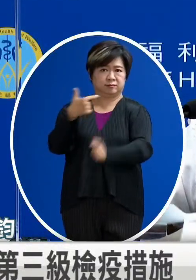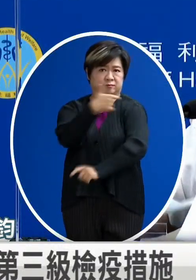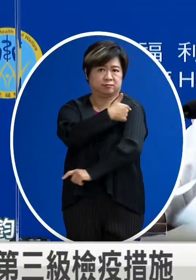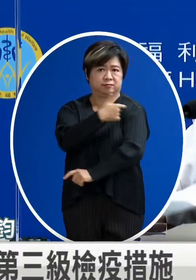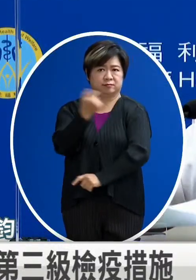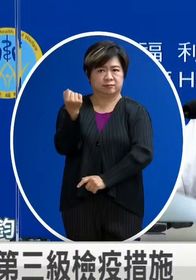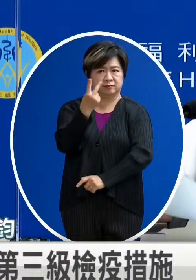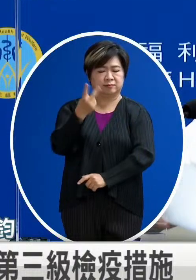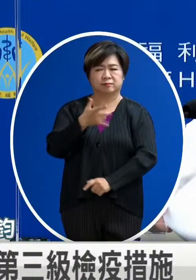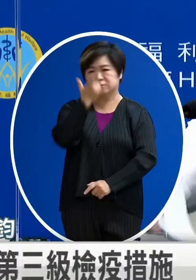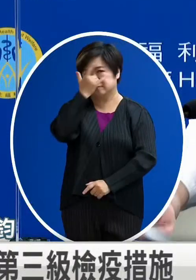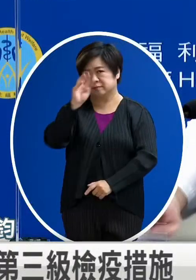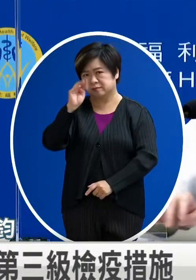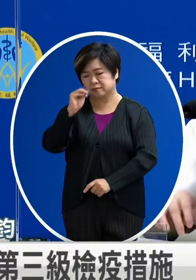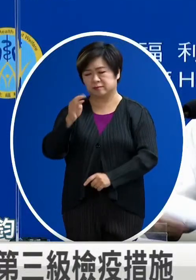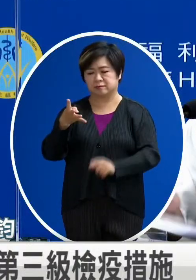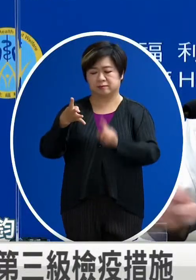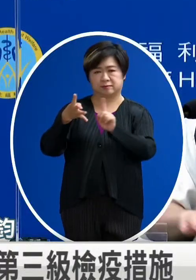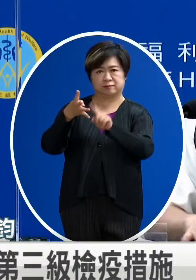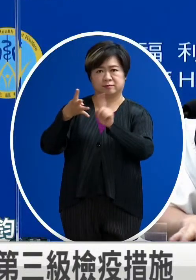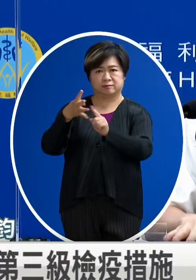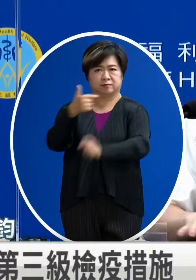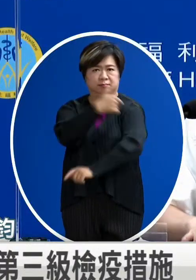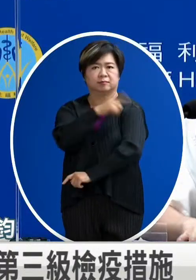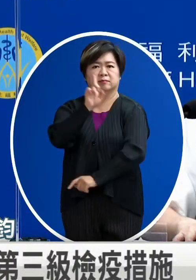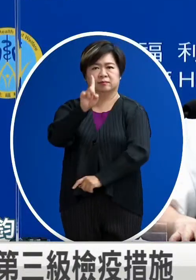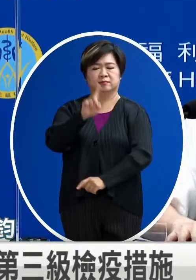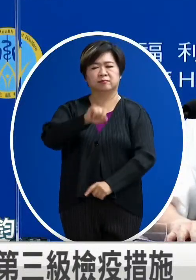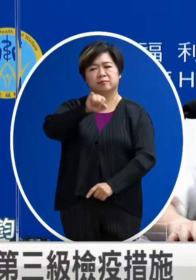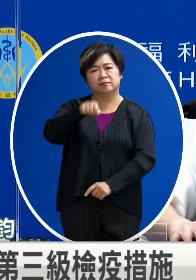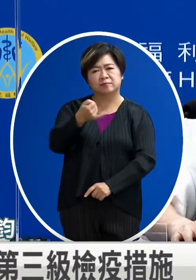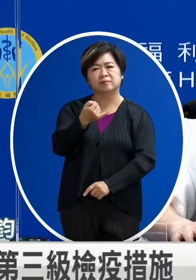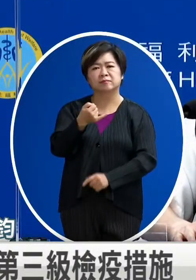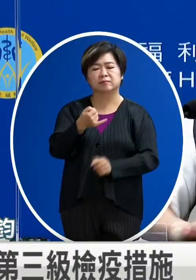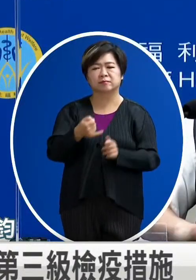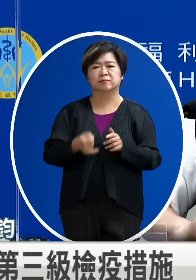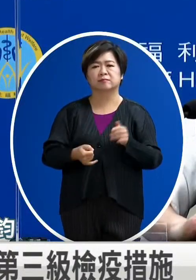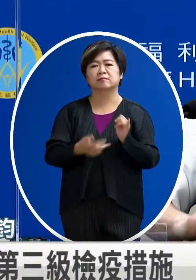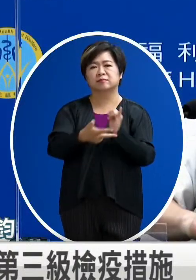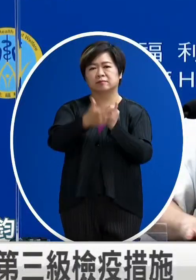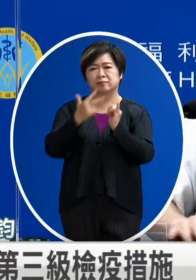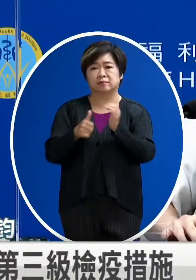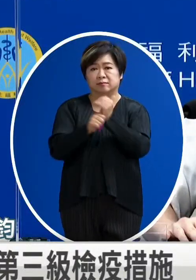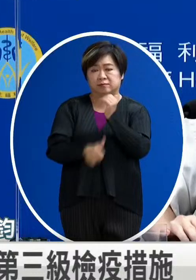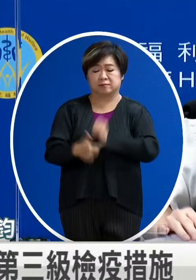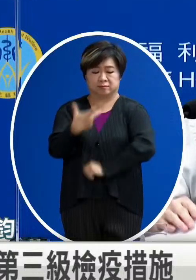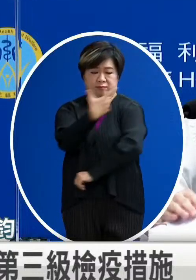纳疫苗。序号3则是接种过1剂的胶生的疫苗。所以这4位都是